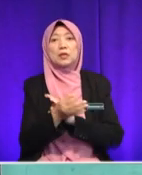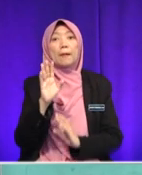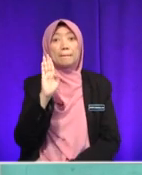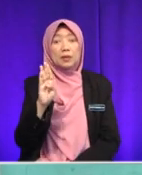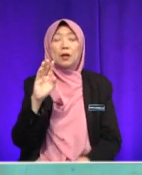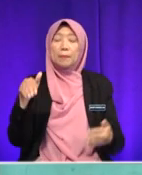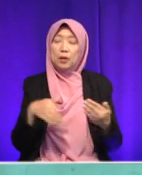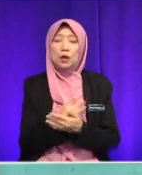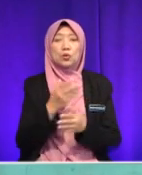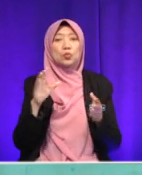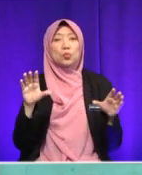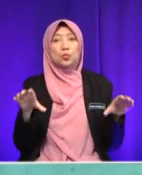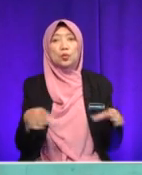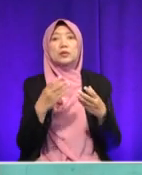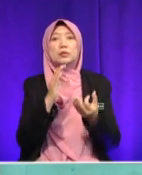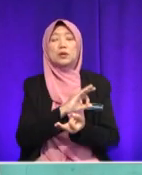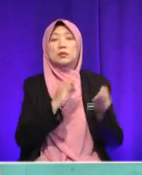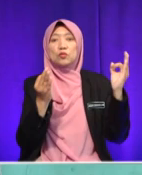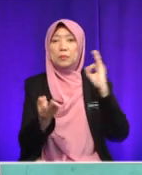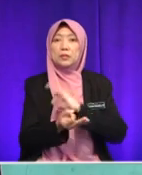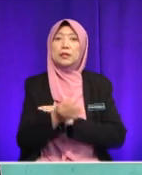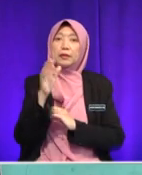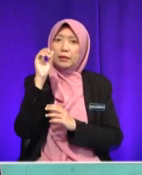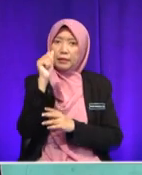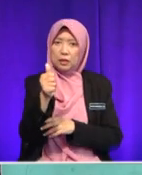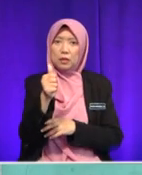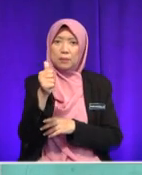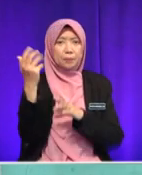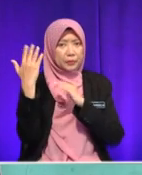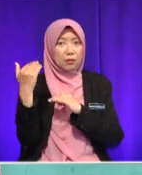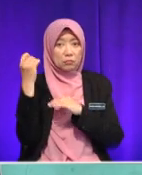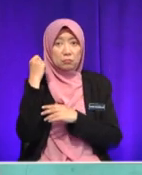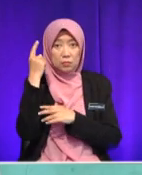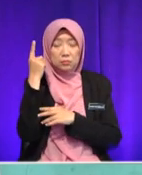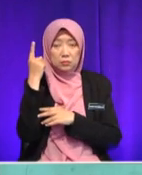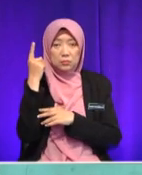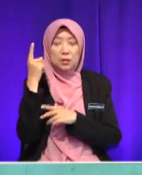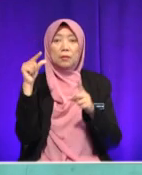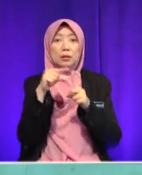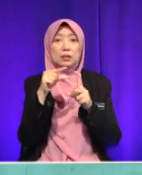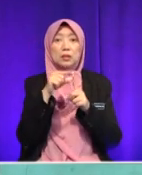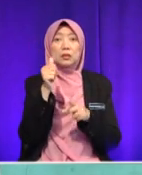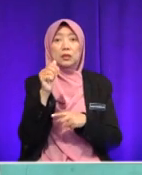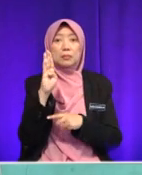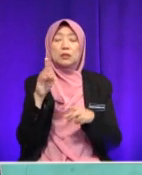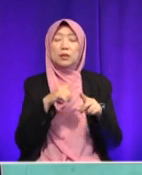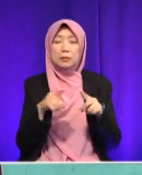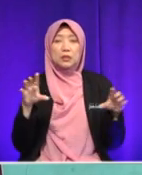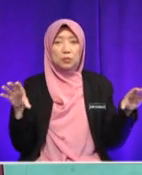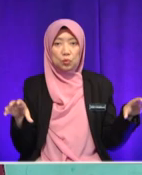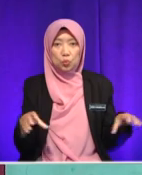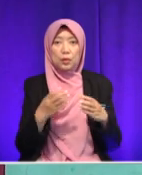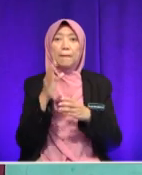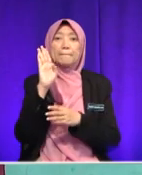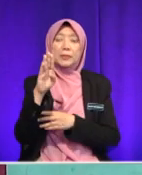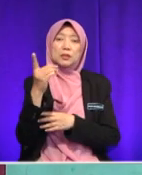anda buat transformasi A. Saya harap anda faham. Okay, walaupun perkataan itu adalah AB, kita buat B terlebih dahulu,